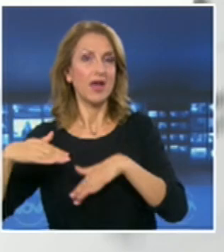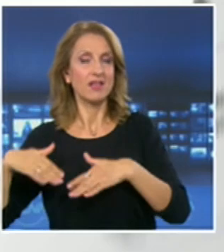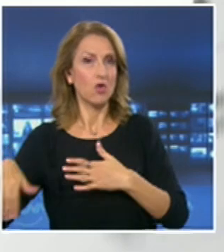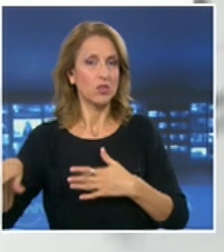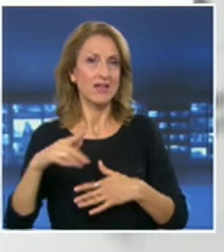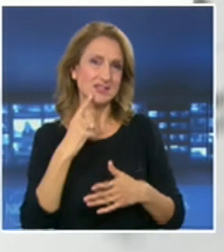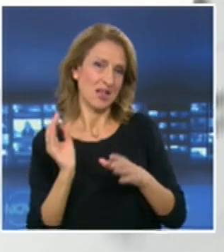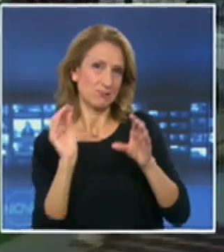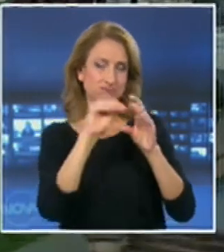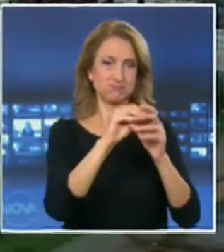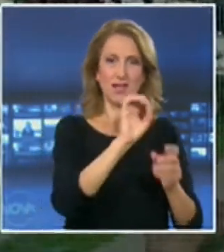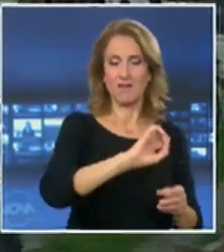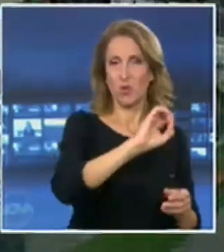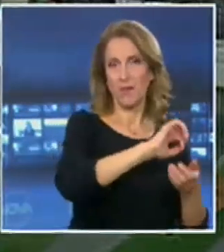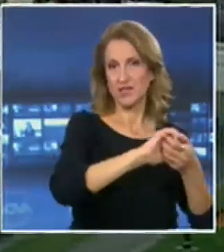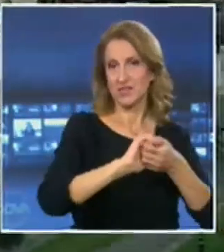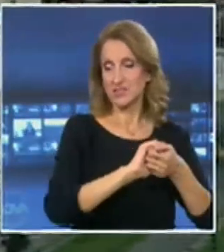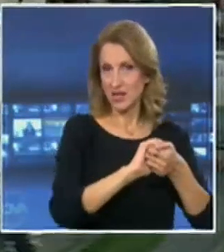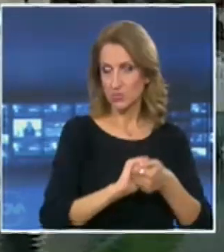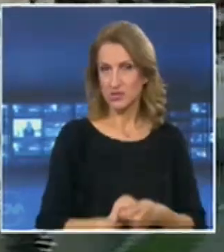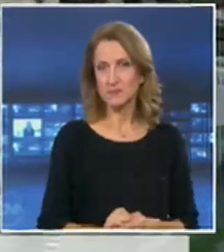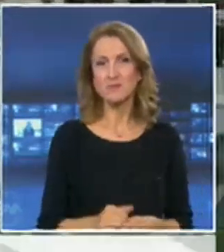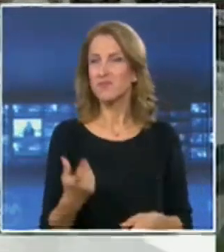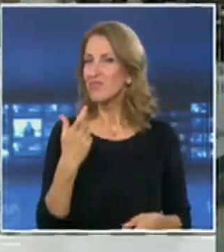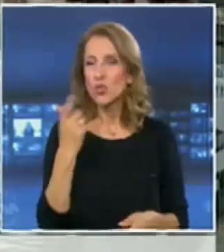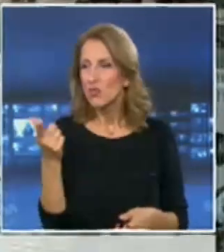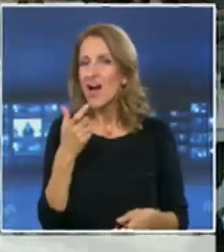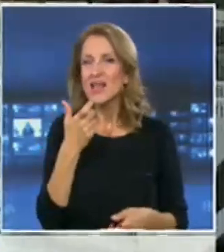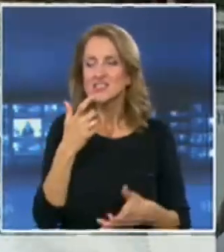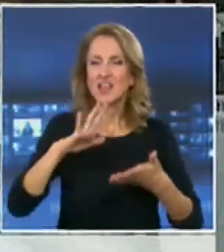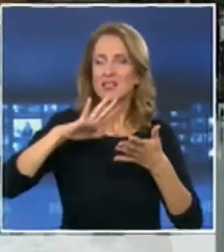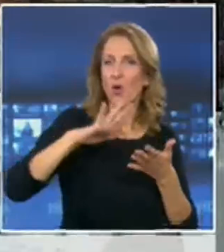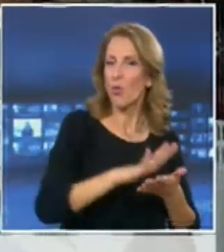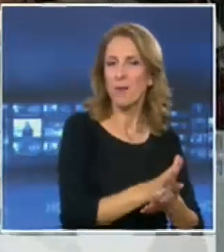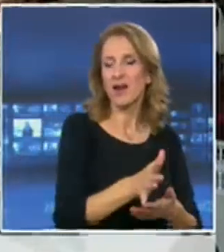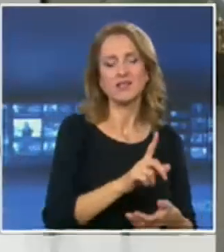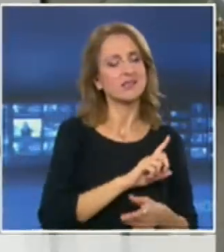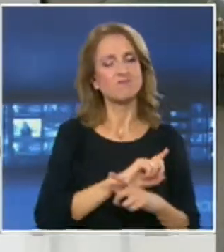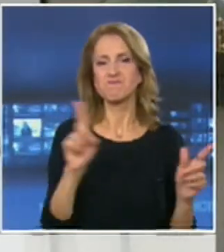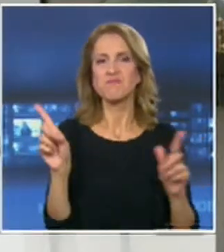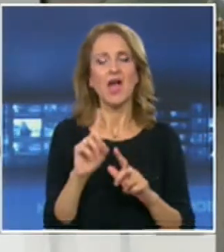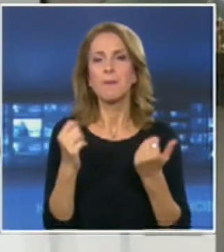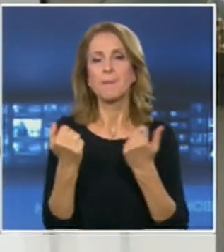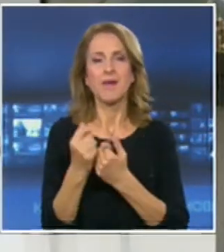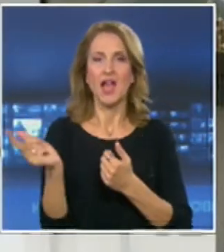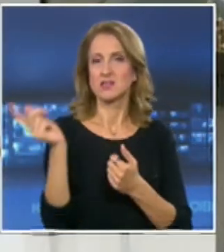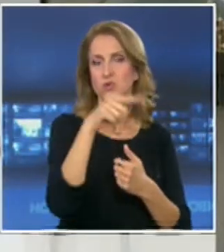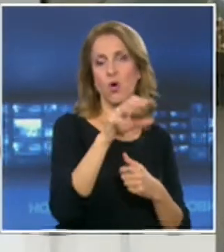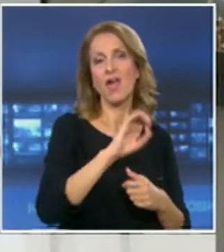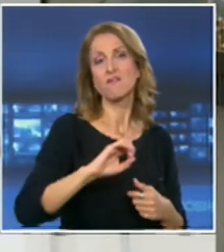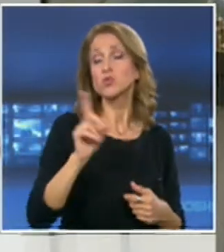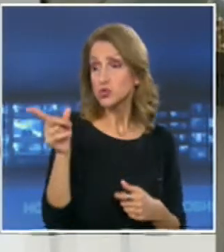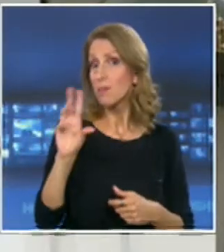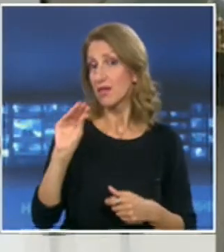по темата. Балканският сексизъм и езикът на омразата нямат място в Европейския съюз, посочи историята на Здравей